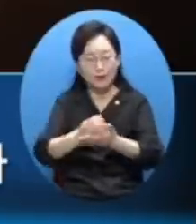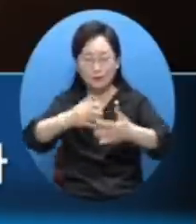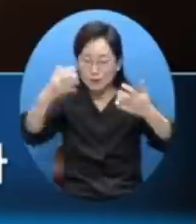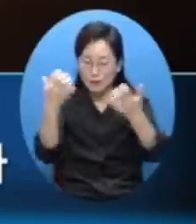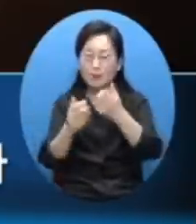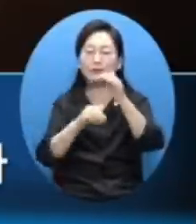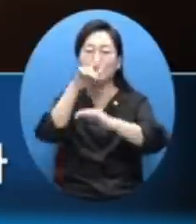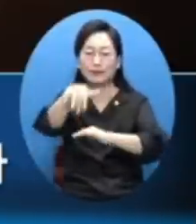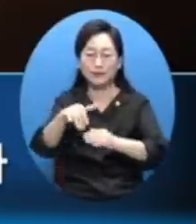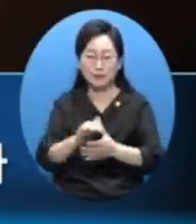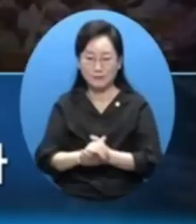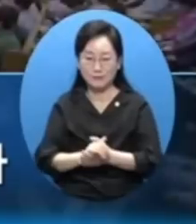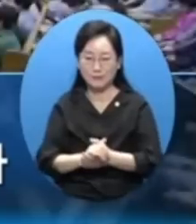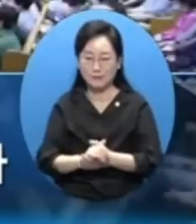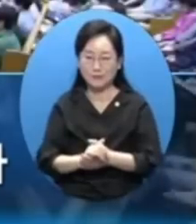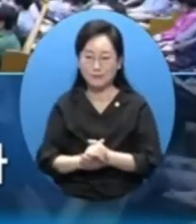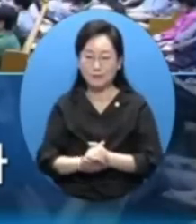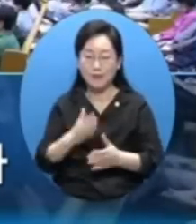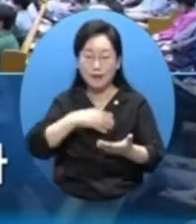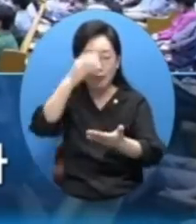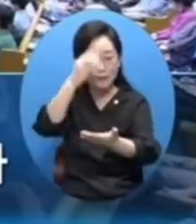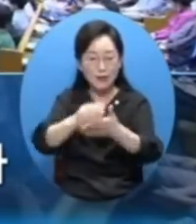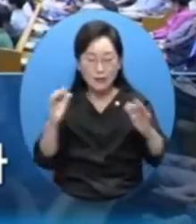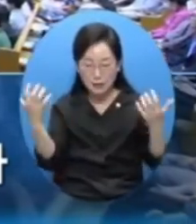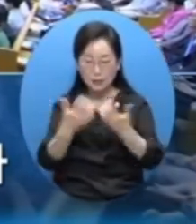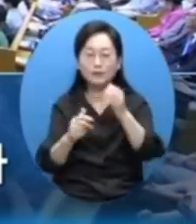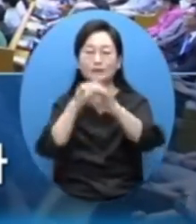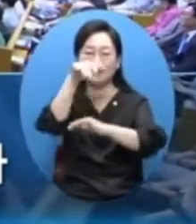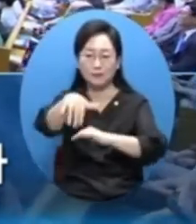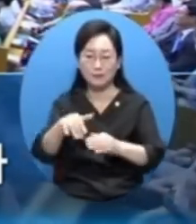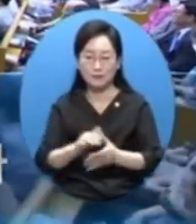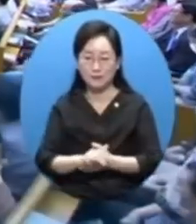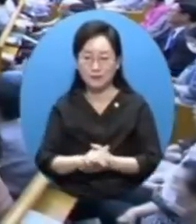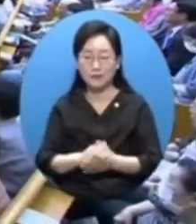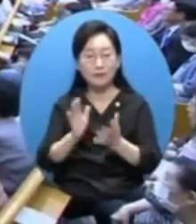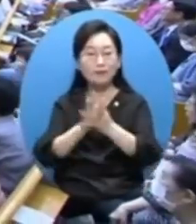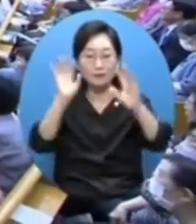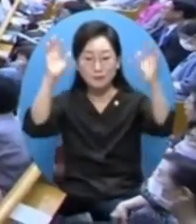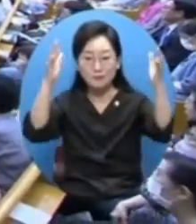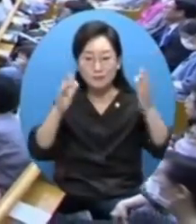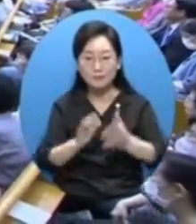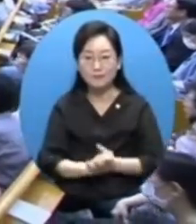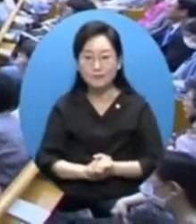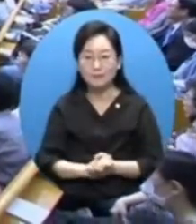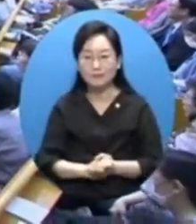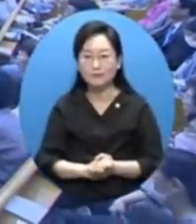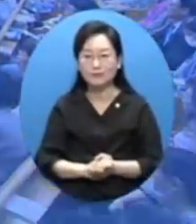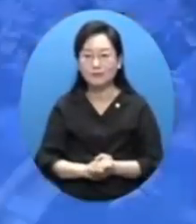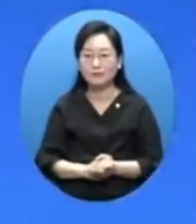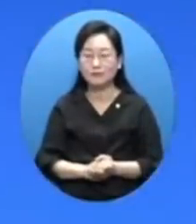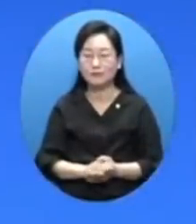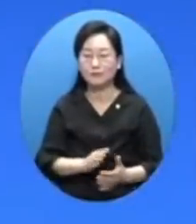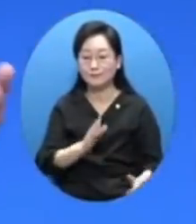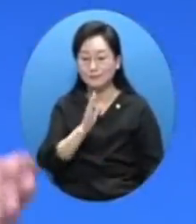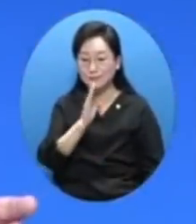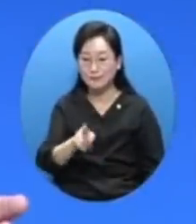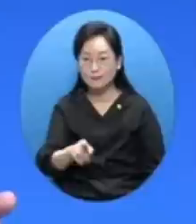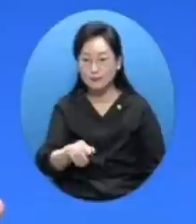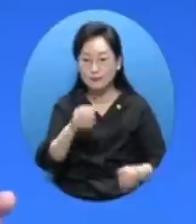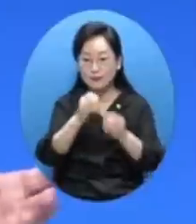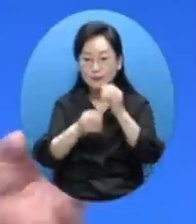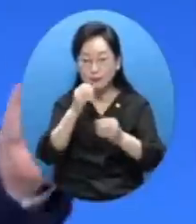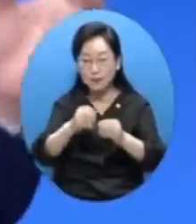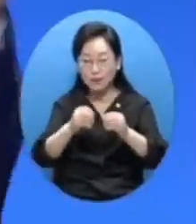자리 넘치나이다 내가이 넘치나이다 할렐루야 바로 22편에서는